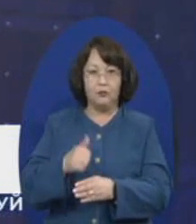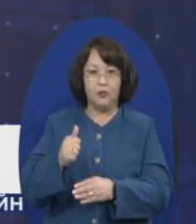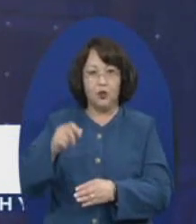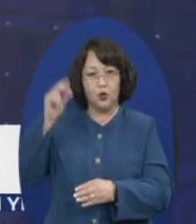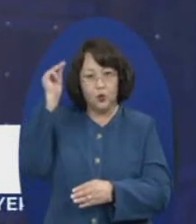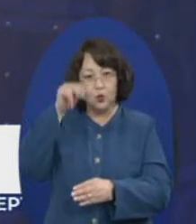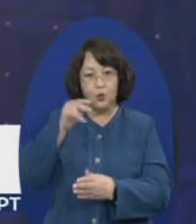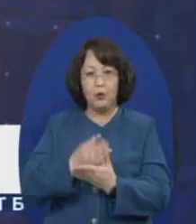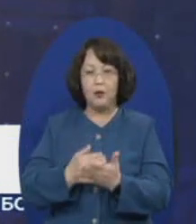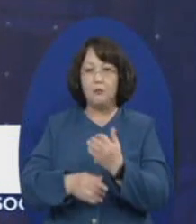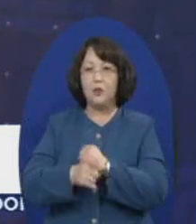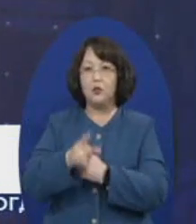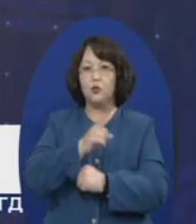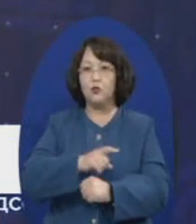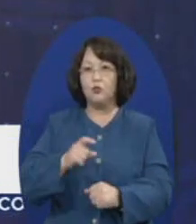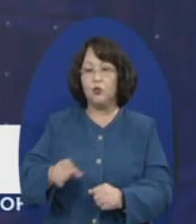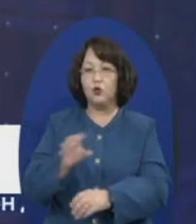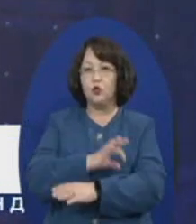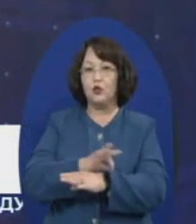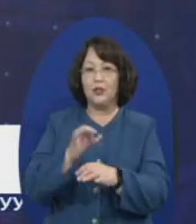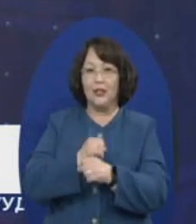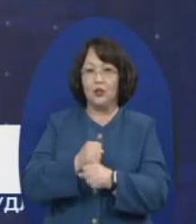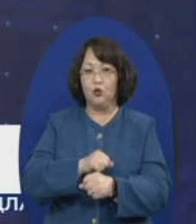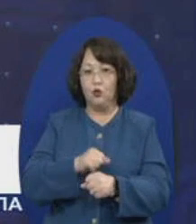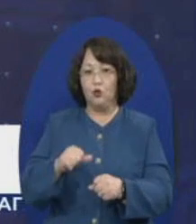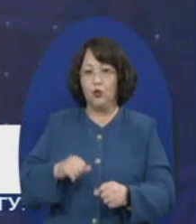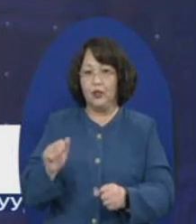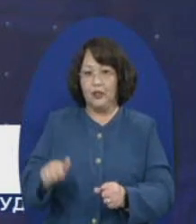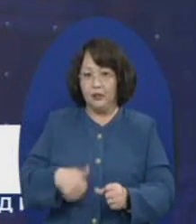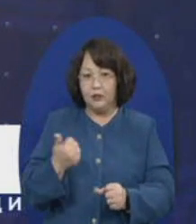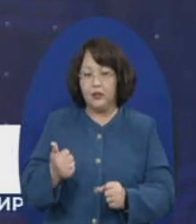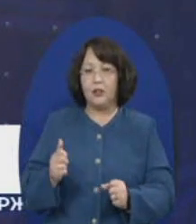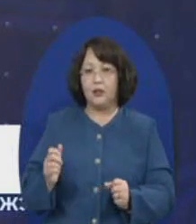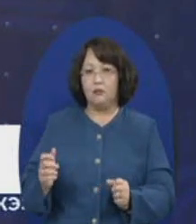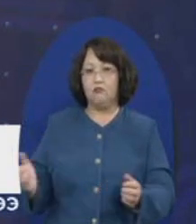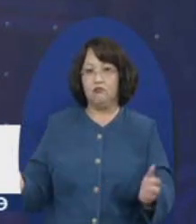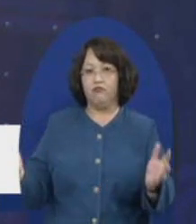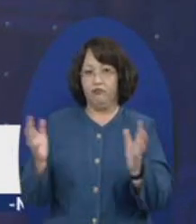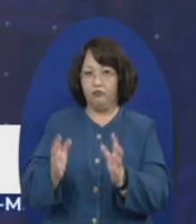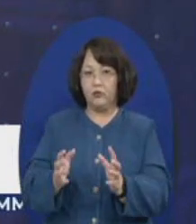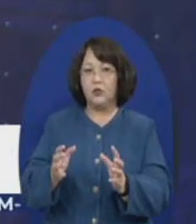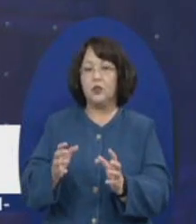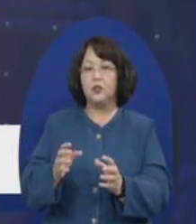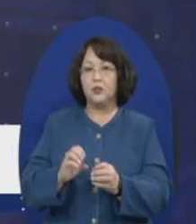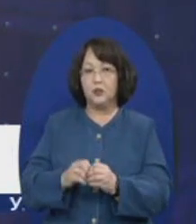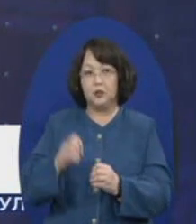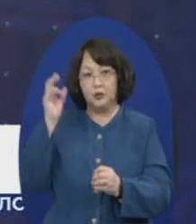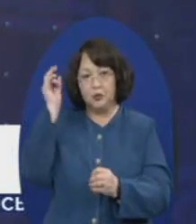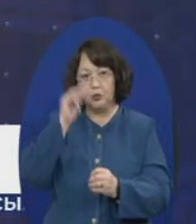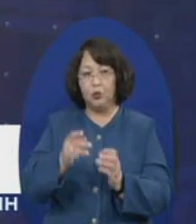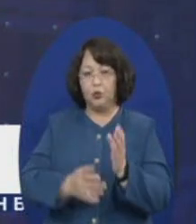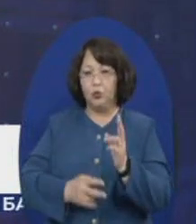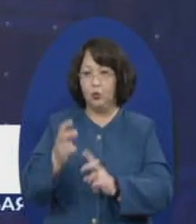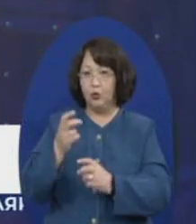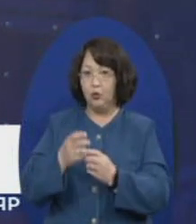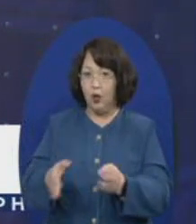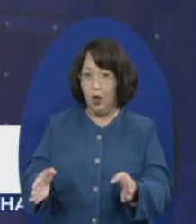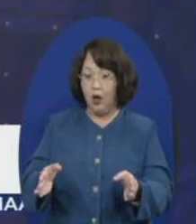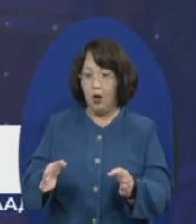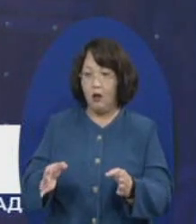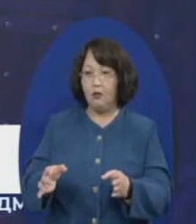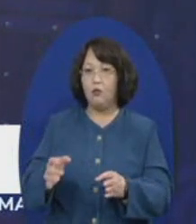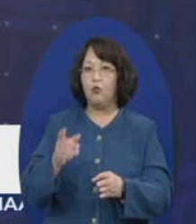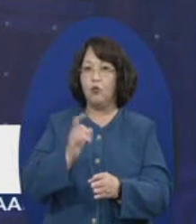сурж байгаа одоо мэрэгчлэлтэй боловсруулсан төслийн ажилд өөрсдөө оролцоод үйлдвэр одоо бүрэн ашиглалтанд ороход мэрэгчлэн боловсруулж одоо бэлэн